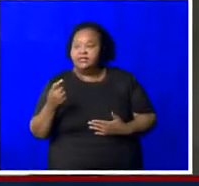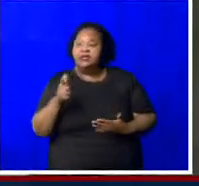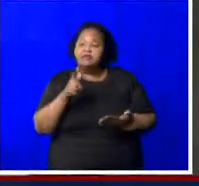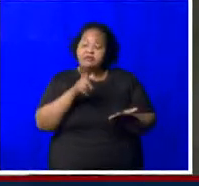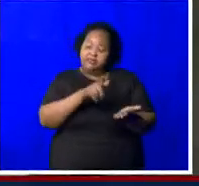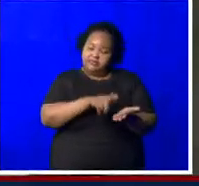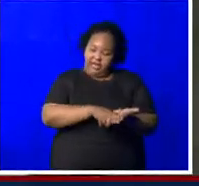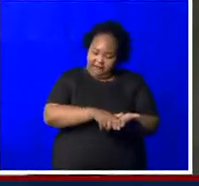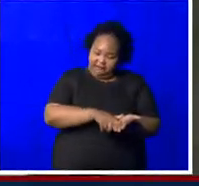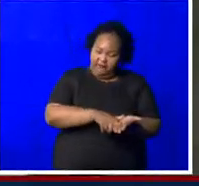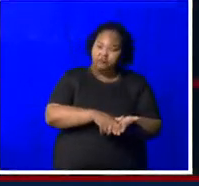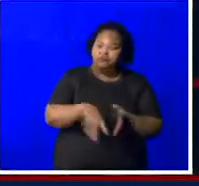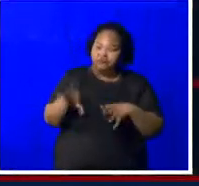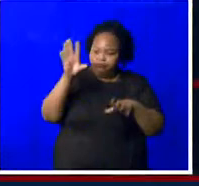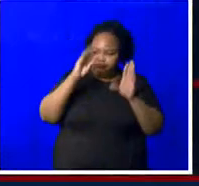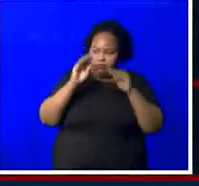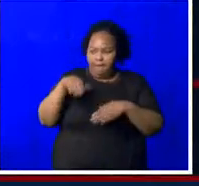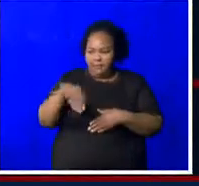can promote the sport.